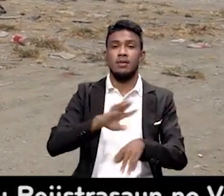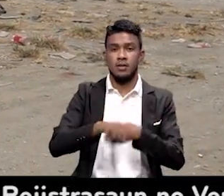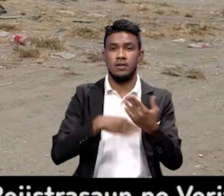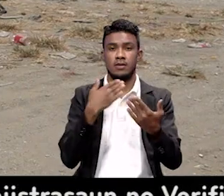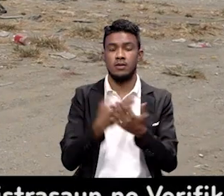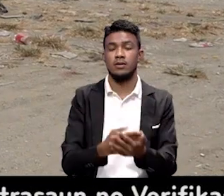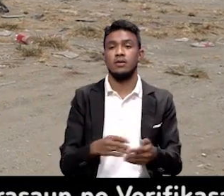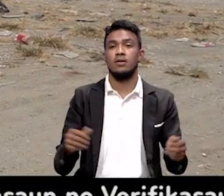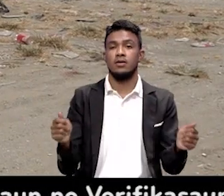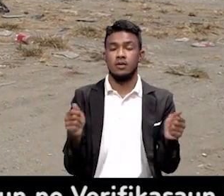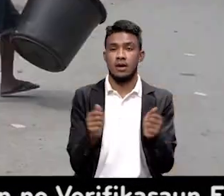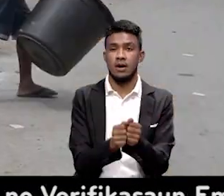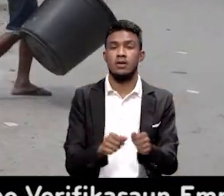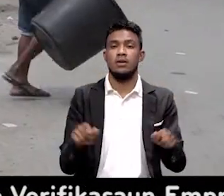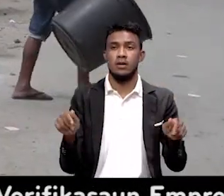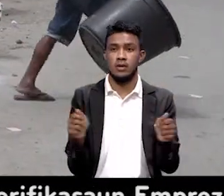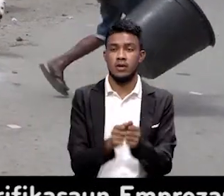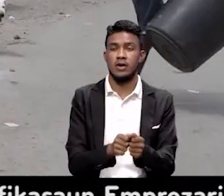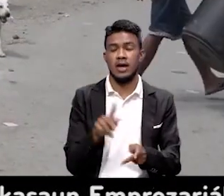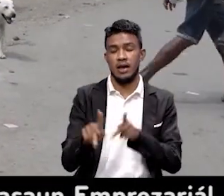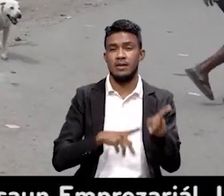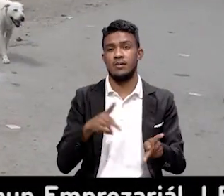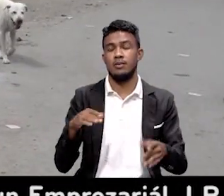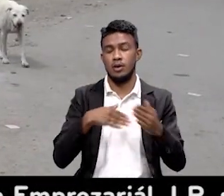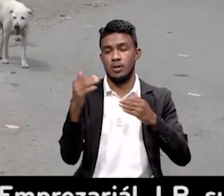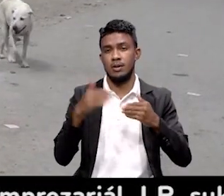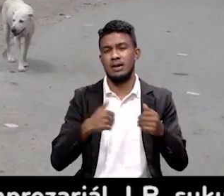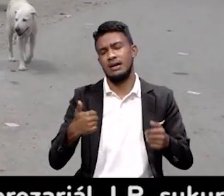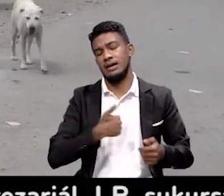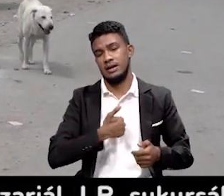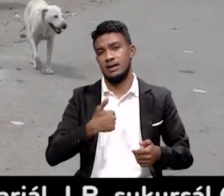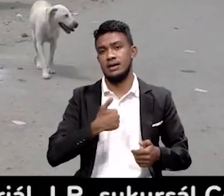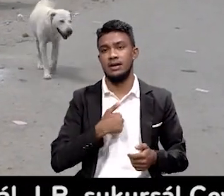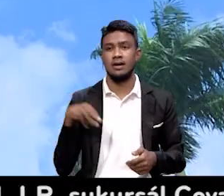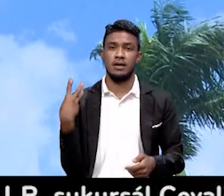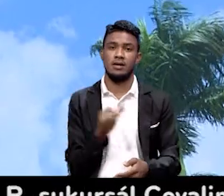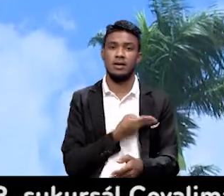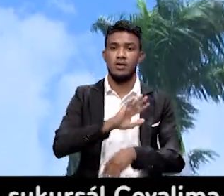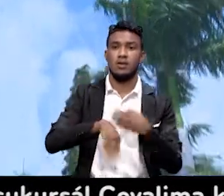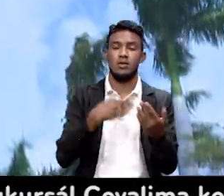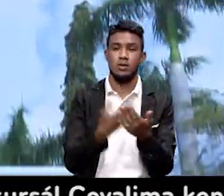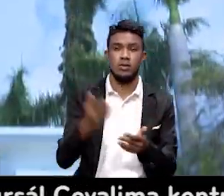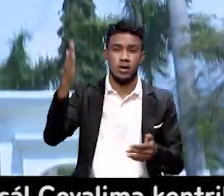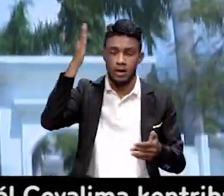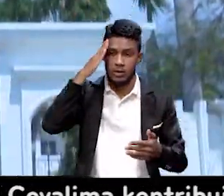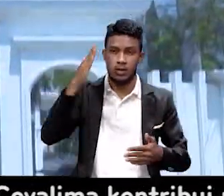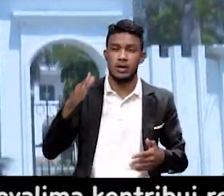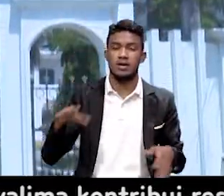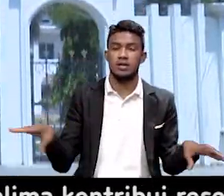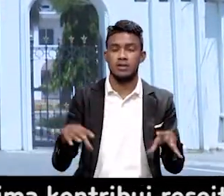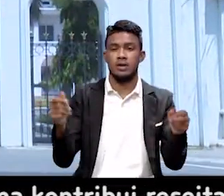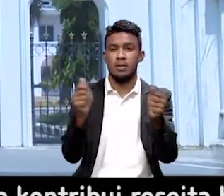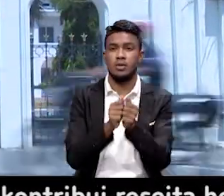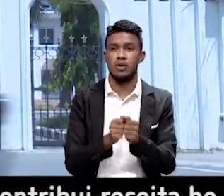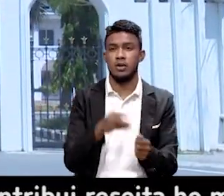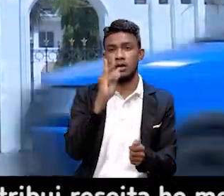ka problema individu ida-idaknya itahu tu reflete no kontempla rai